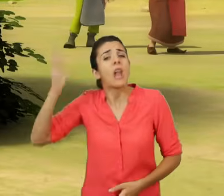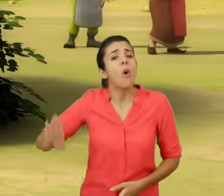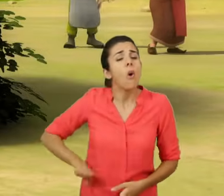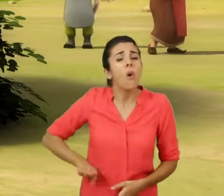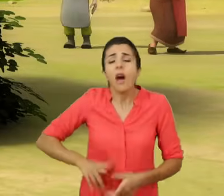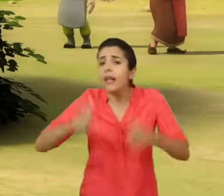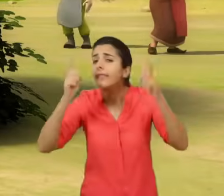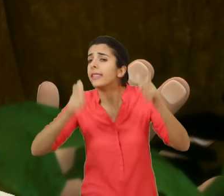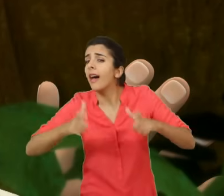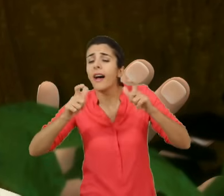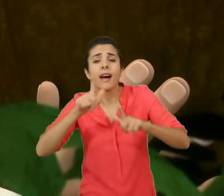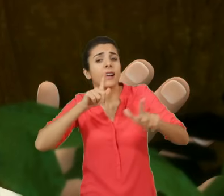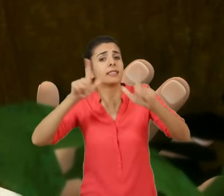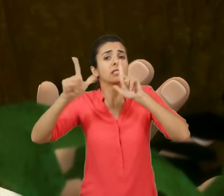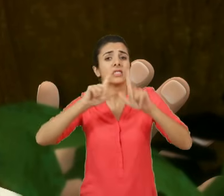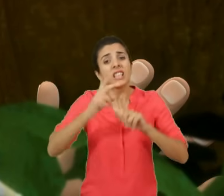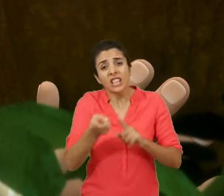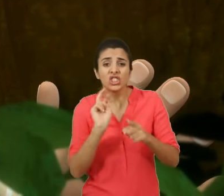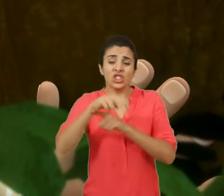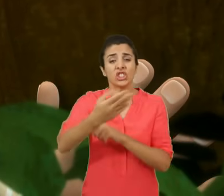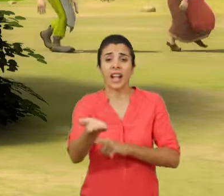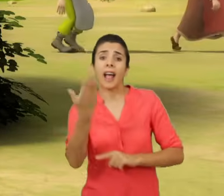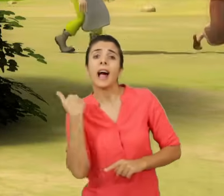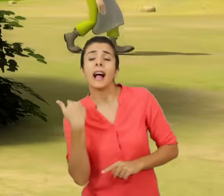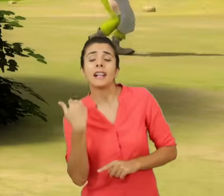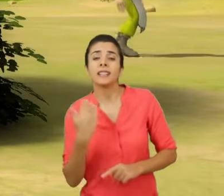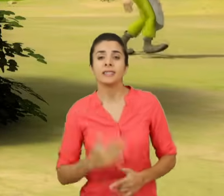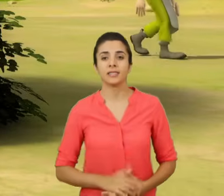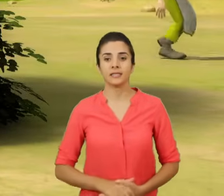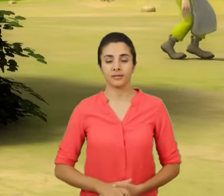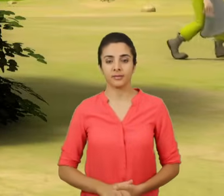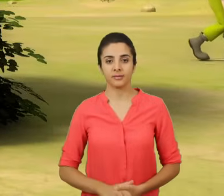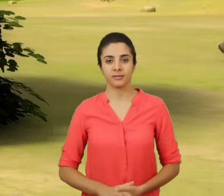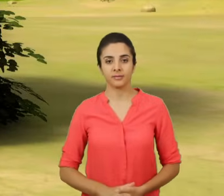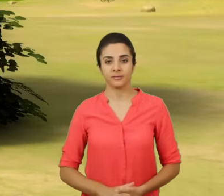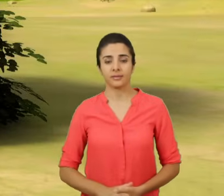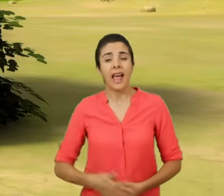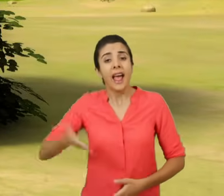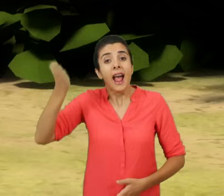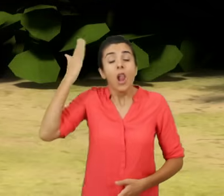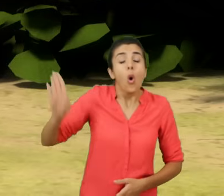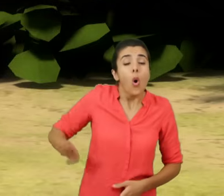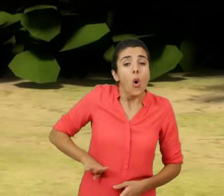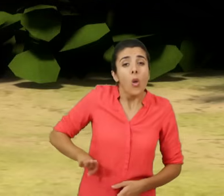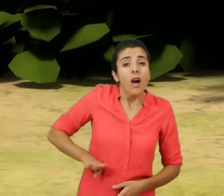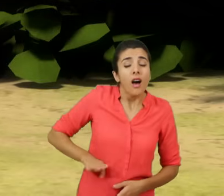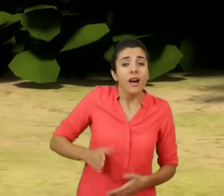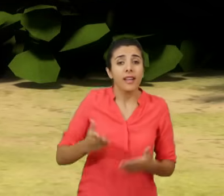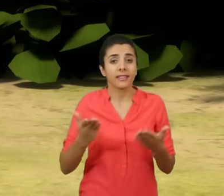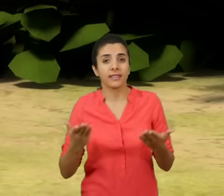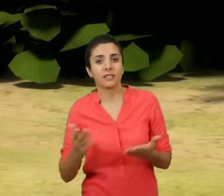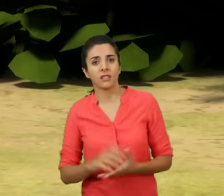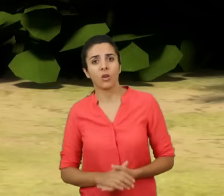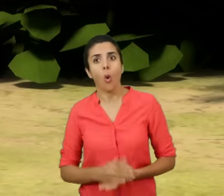Keloğlan. Neredesin? Çık ortaya. Çalıların arkasındalar. Keloğlan. Of.